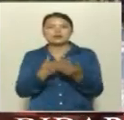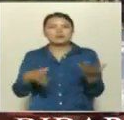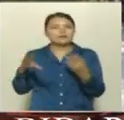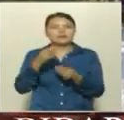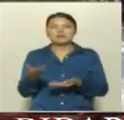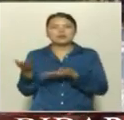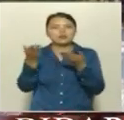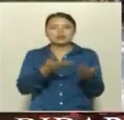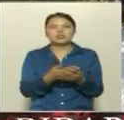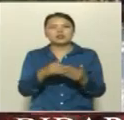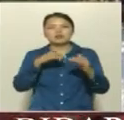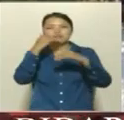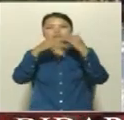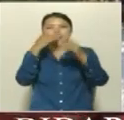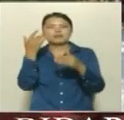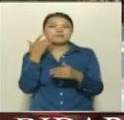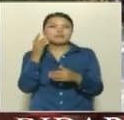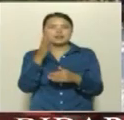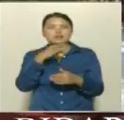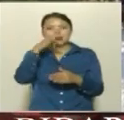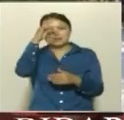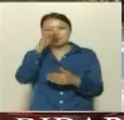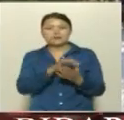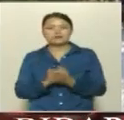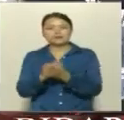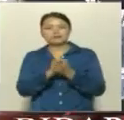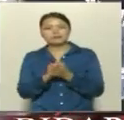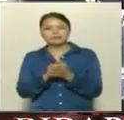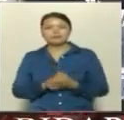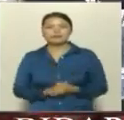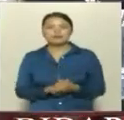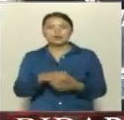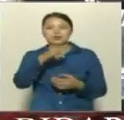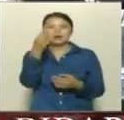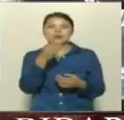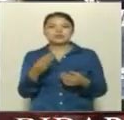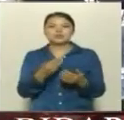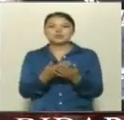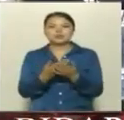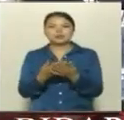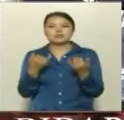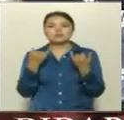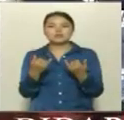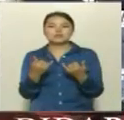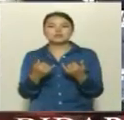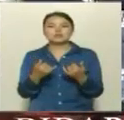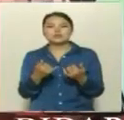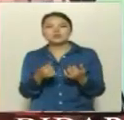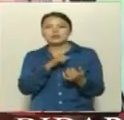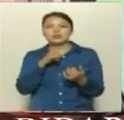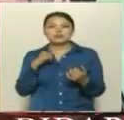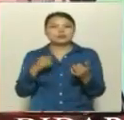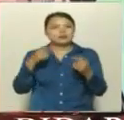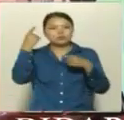артистам творческих успехов Пусть наша страна живет в мире произведениями которые не широко